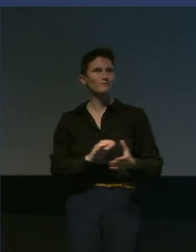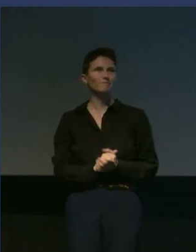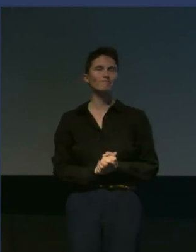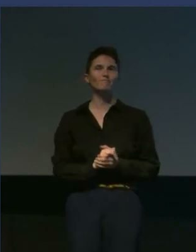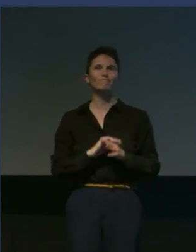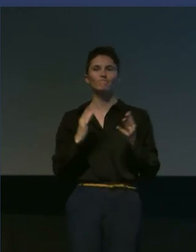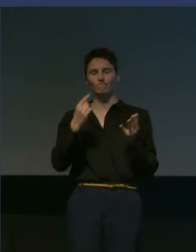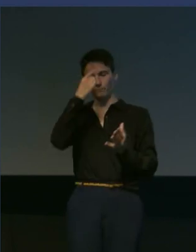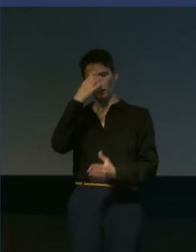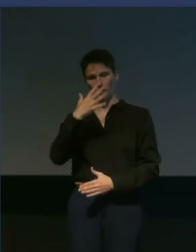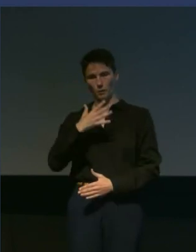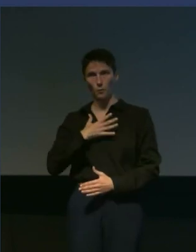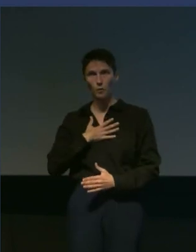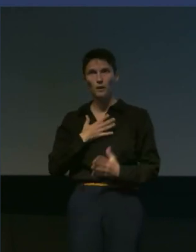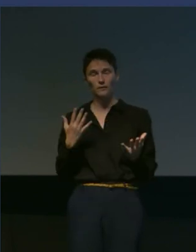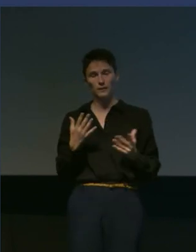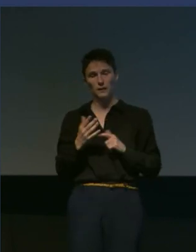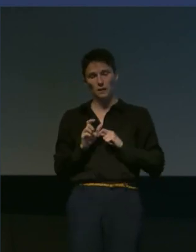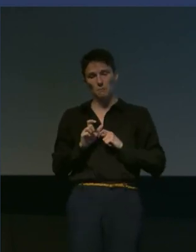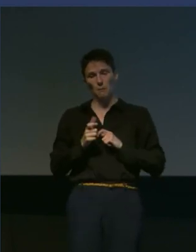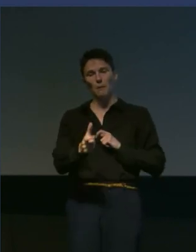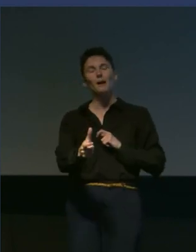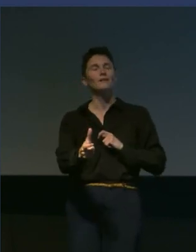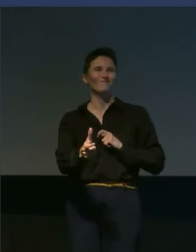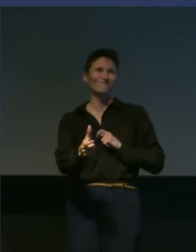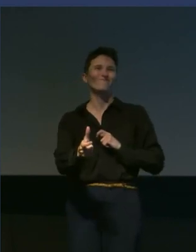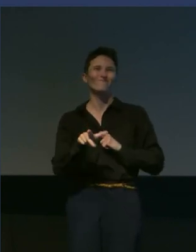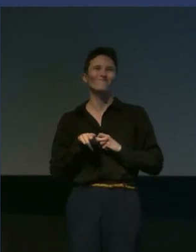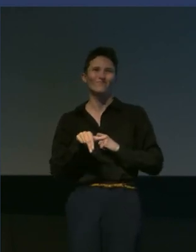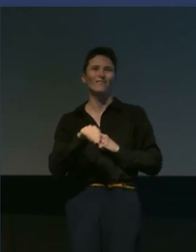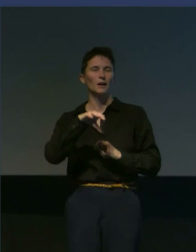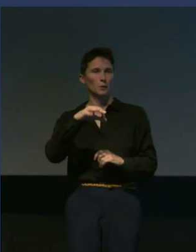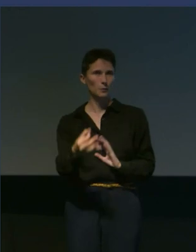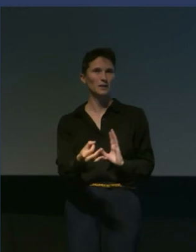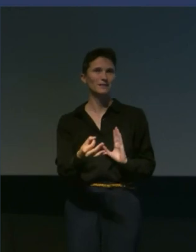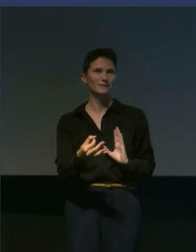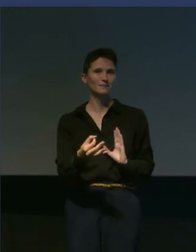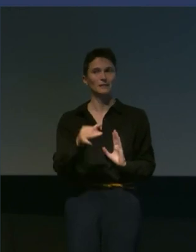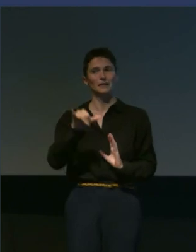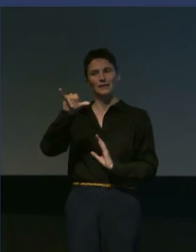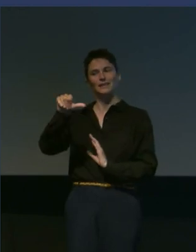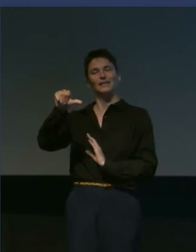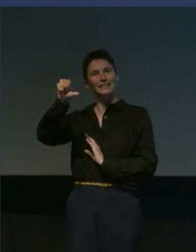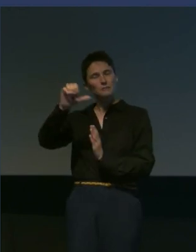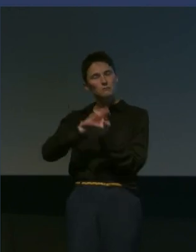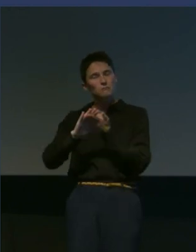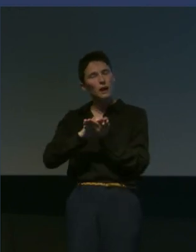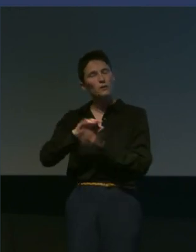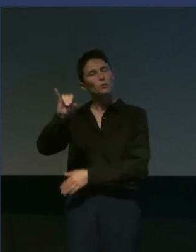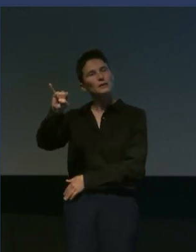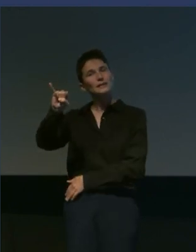je pense qu'il va y avoir des conséquences. Et l'IA va vraiment jouer un rôle